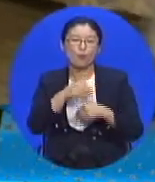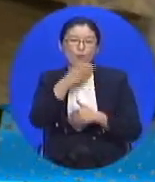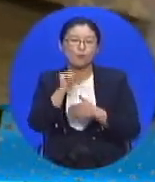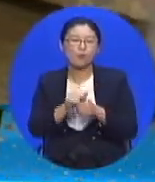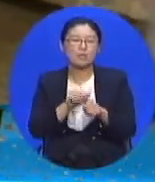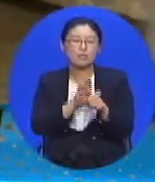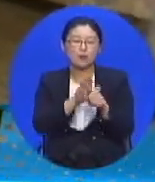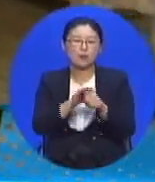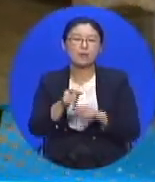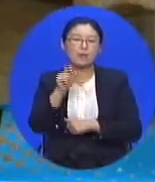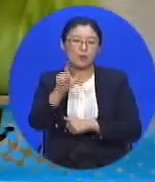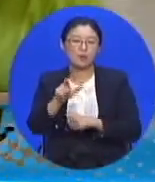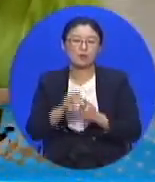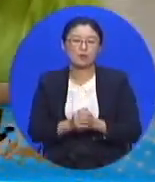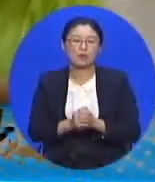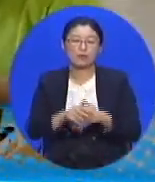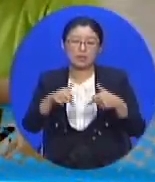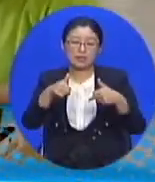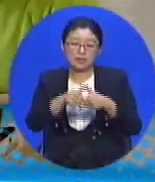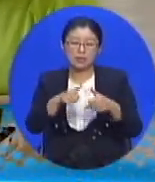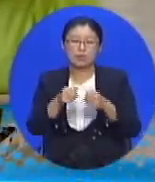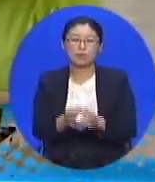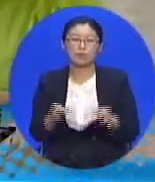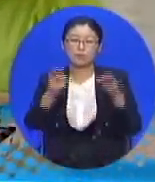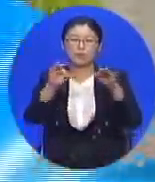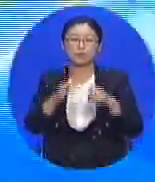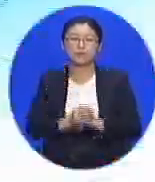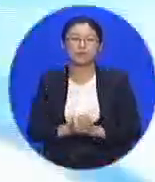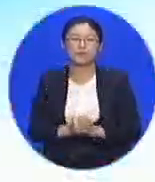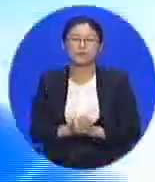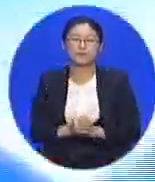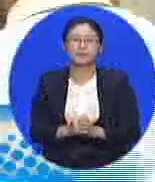사업이 강화됐으며 장애계 사업 부문 또한 증액됐습니다.